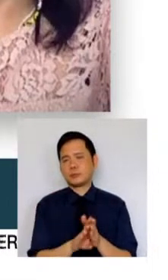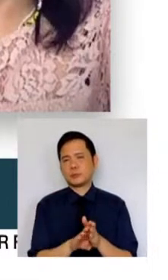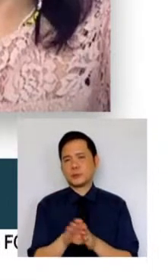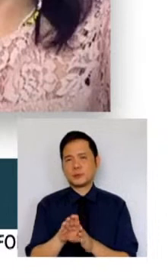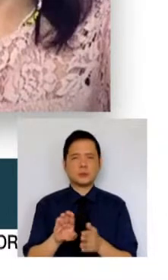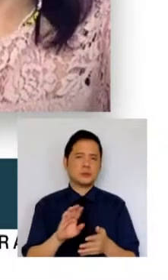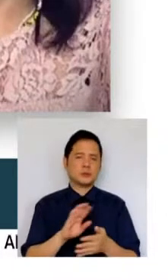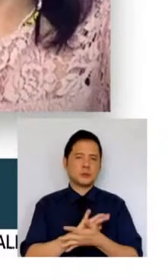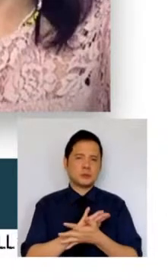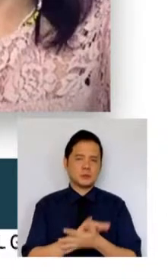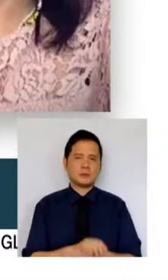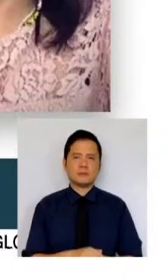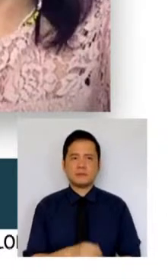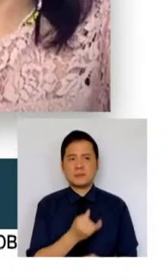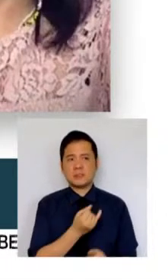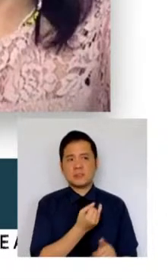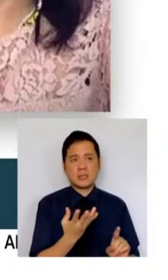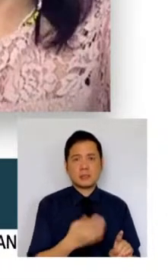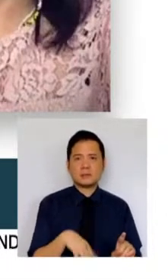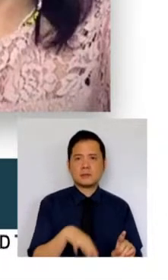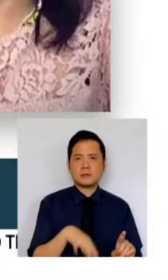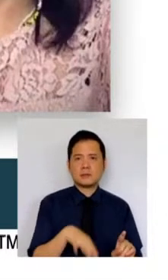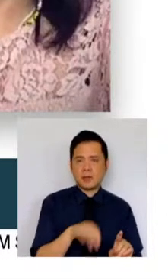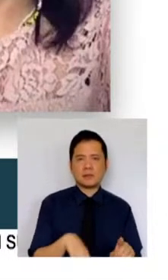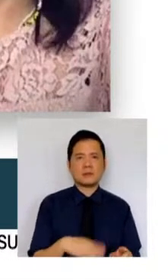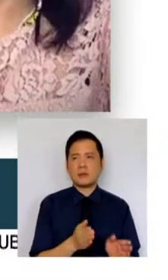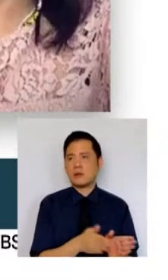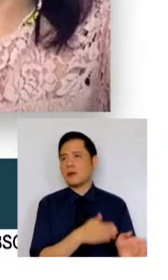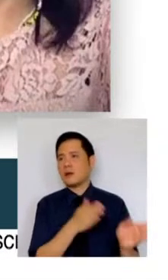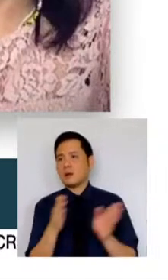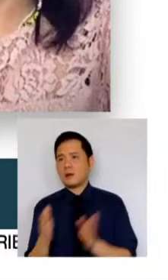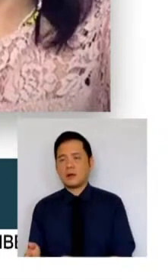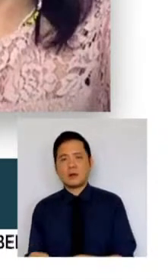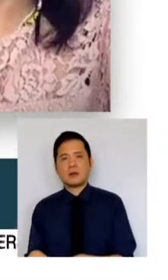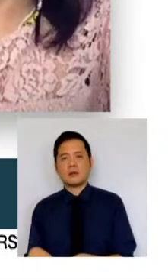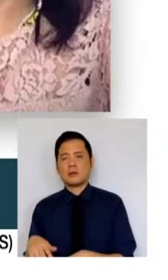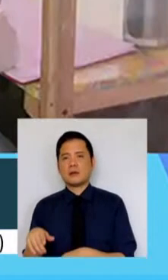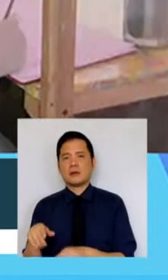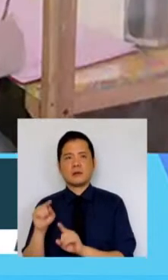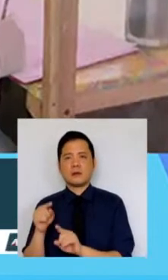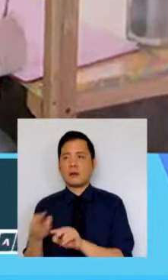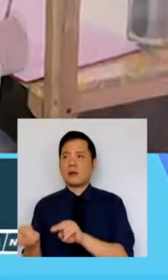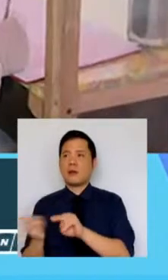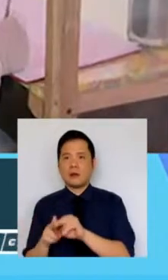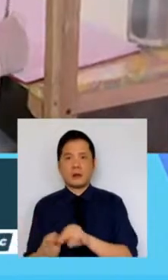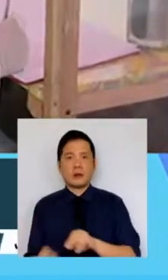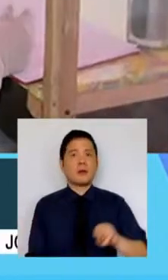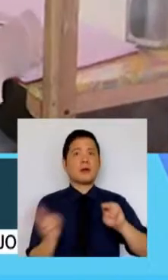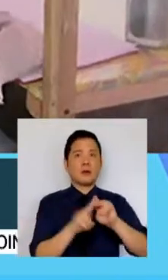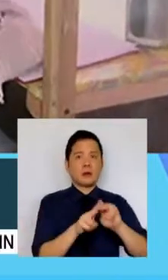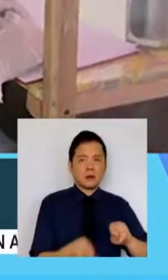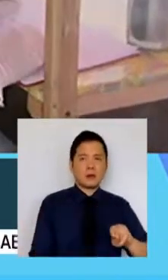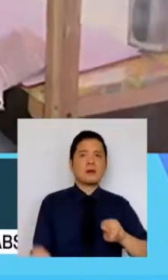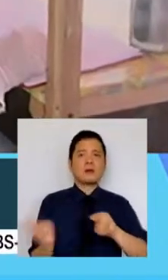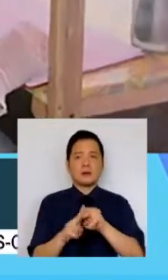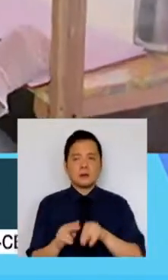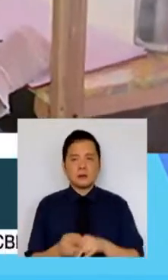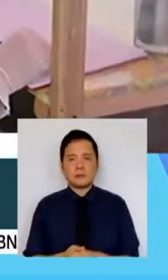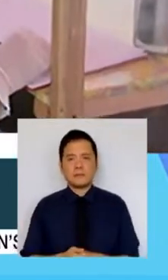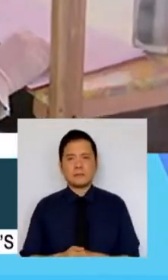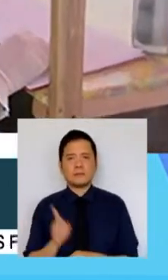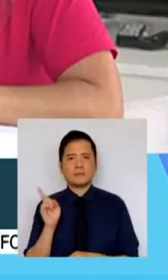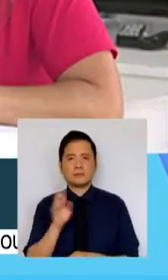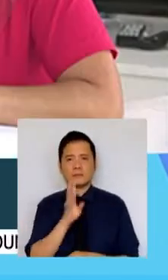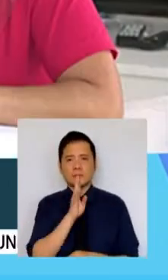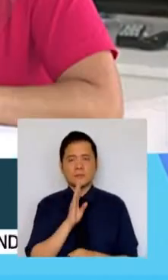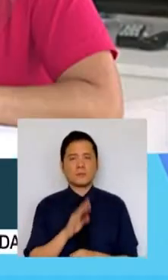ng 9, pagkatapos 29, 39. Hindi pa po napupuno yung mga hospitals natin. Pero kung patuloy po ito